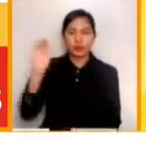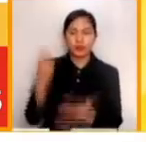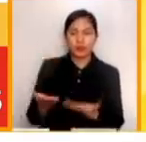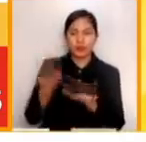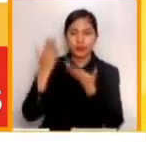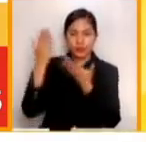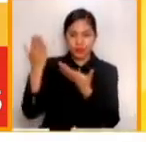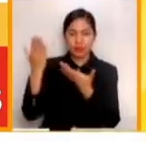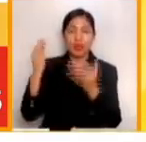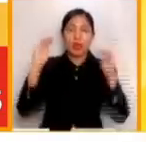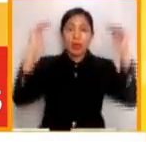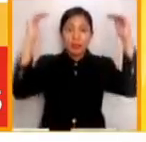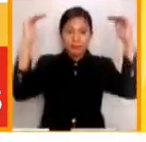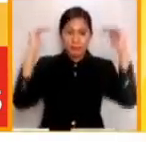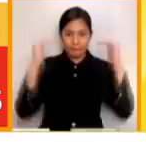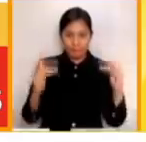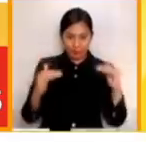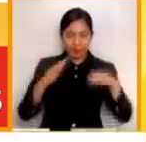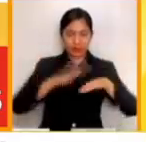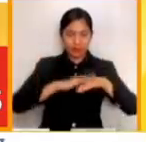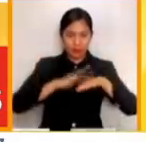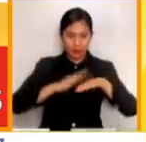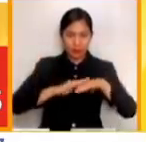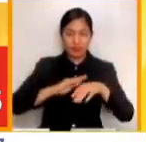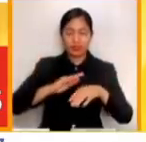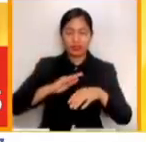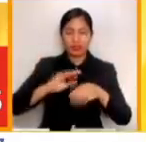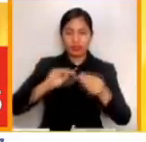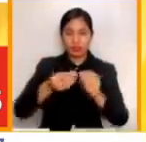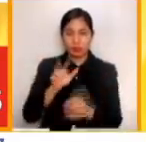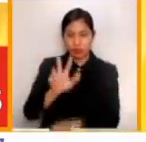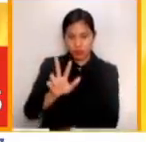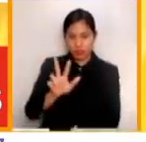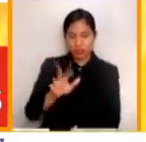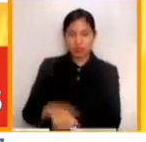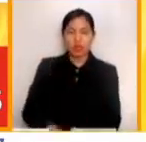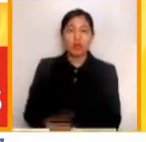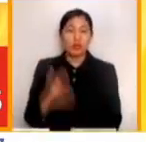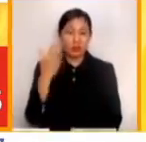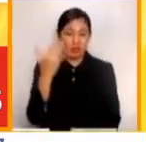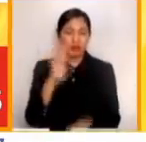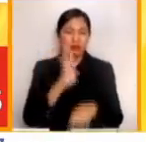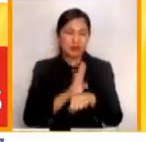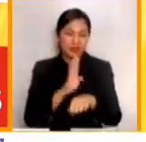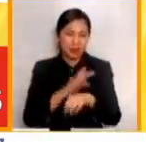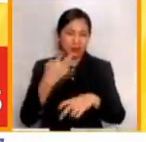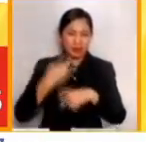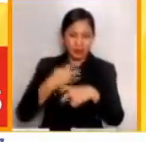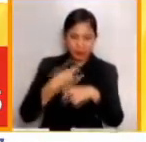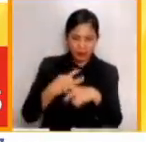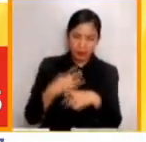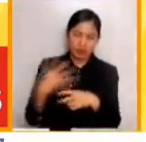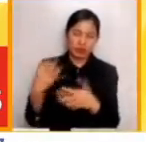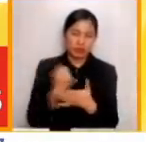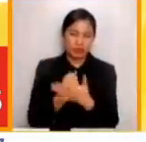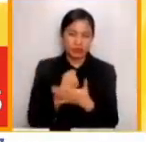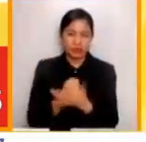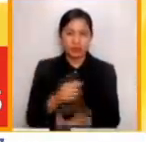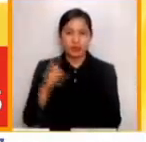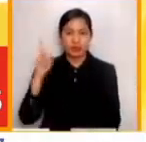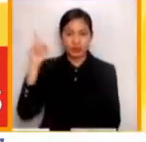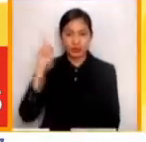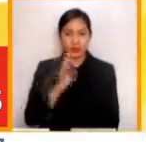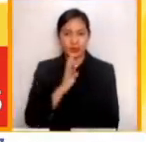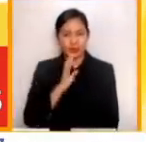pilot implementation ng Alert Level System. Hirap na rin daw ang ilang negosyo gaya ng mga restaurant. Most likely mga 70%